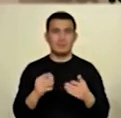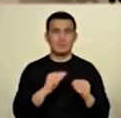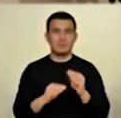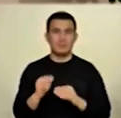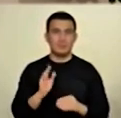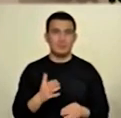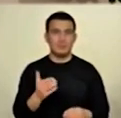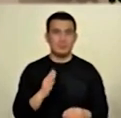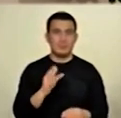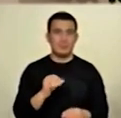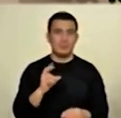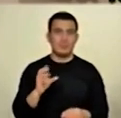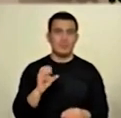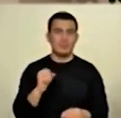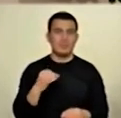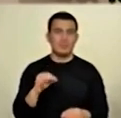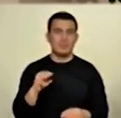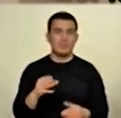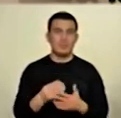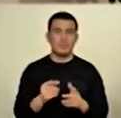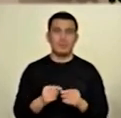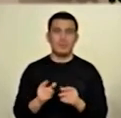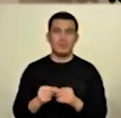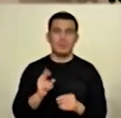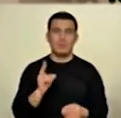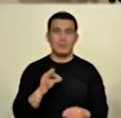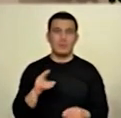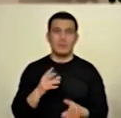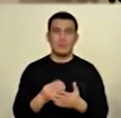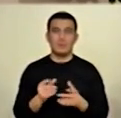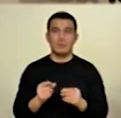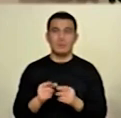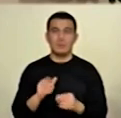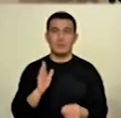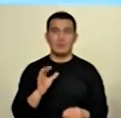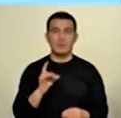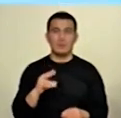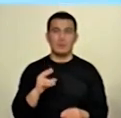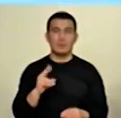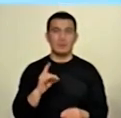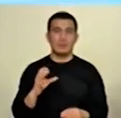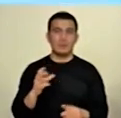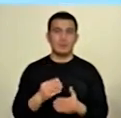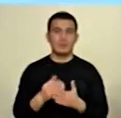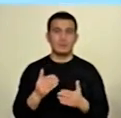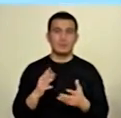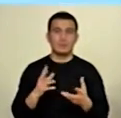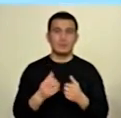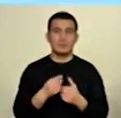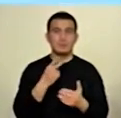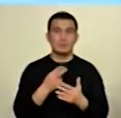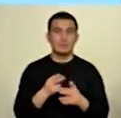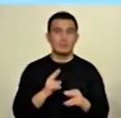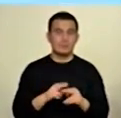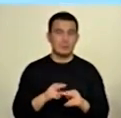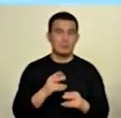qismini esa veb-saytda bilamiz, asosan kodlar bilan ishlanadi. Kod qismini esa aynan WordPress platformasining o'zi tahrirlaydi va ma'lumotlar